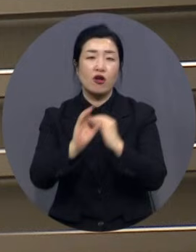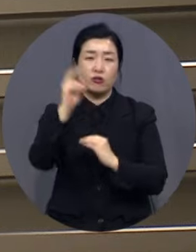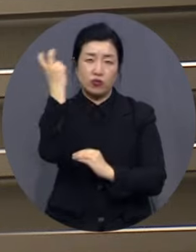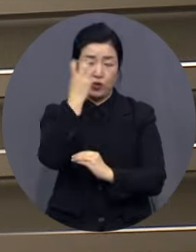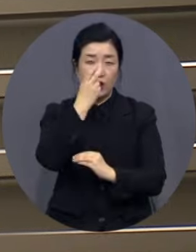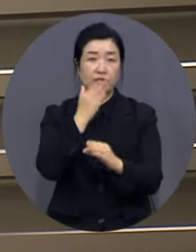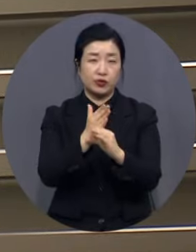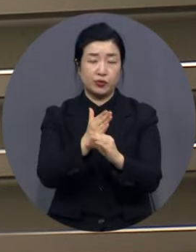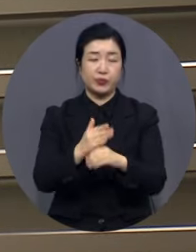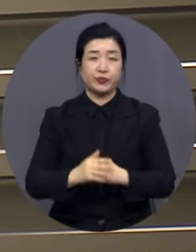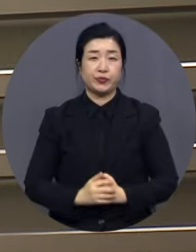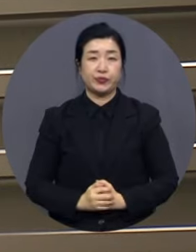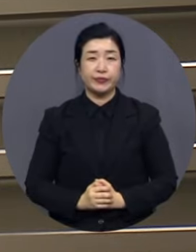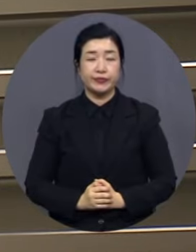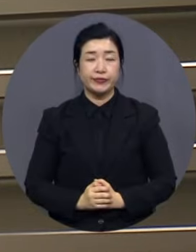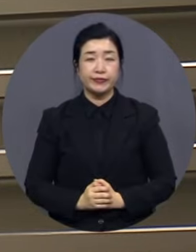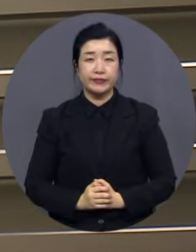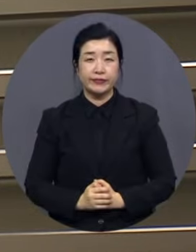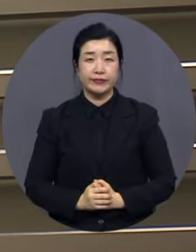벌릴